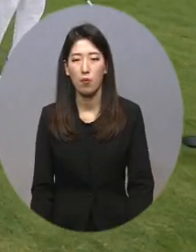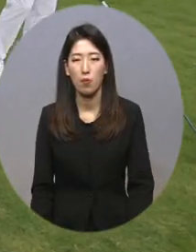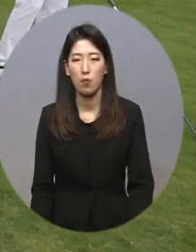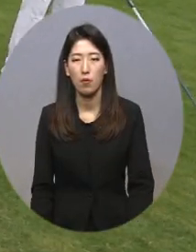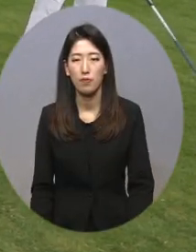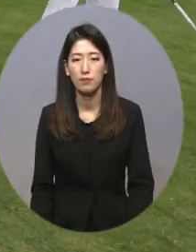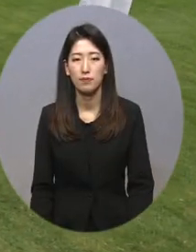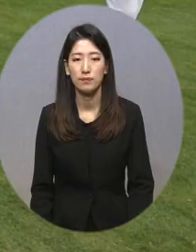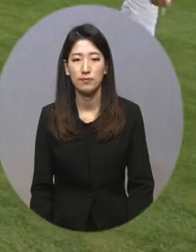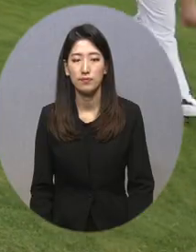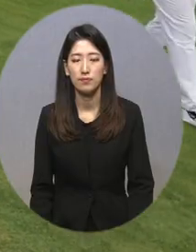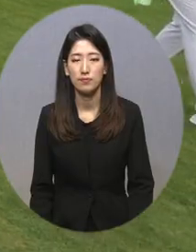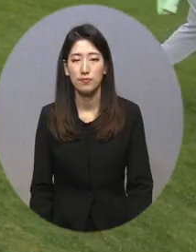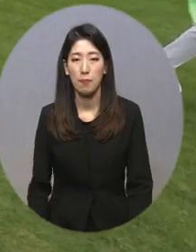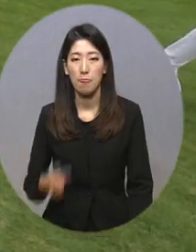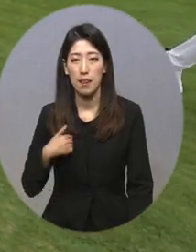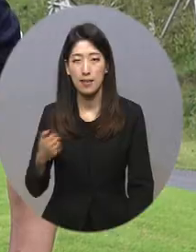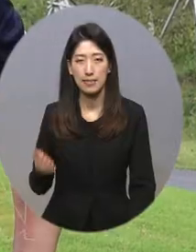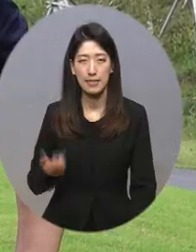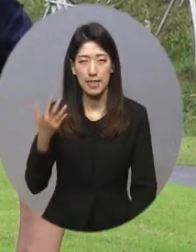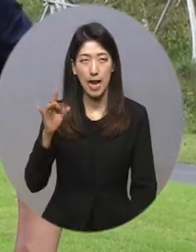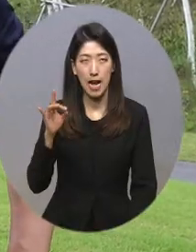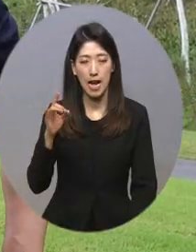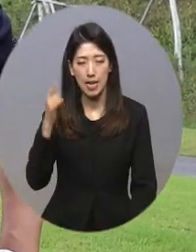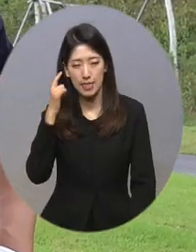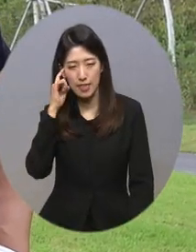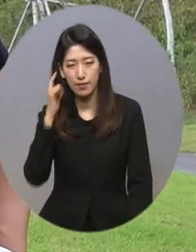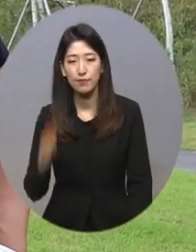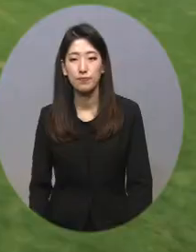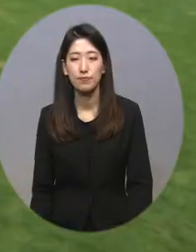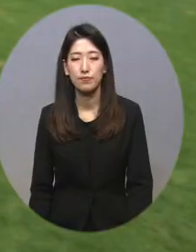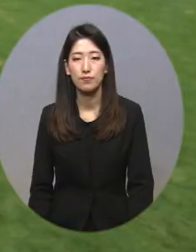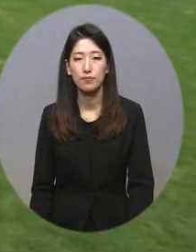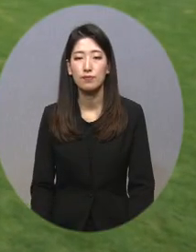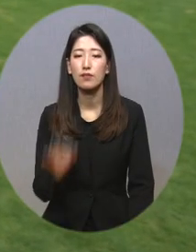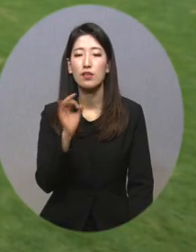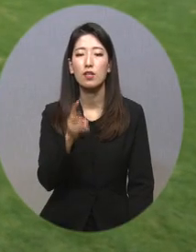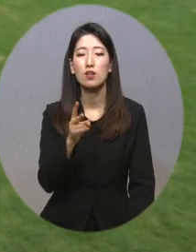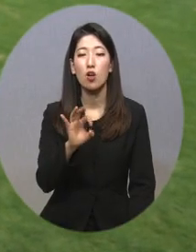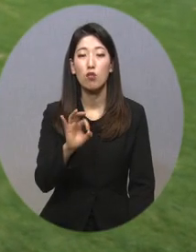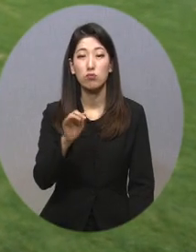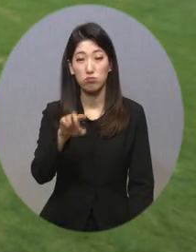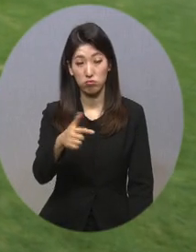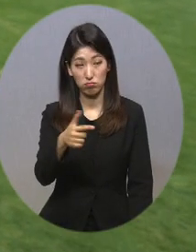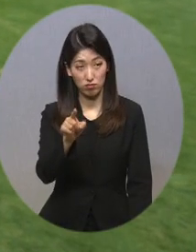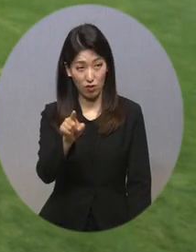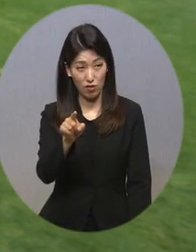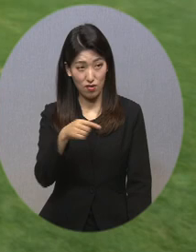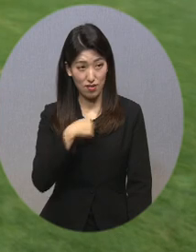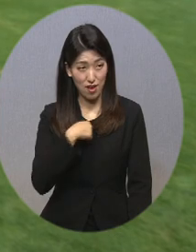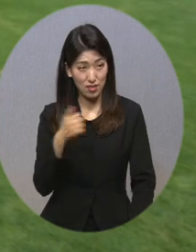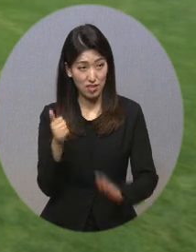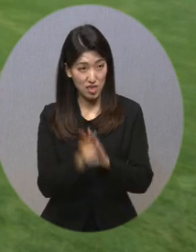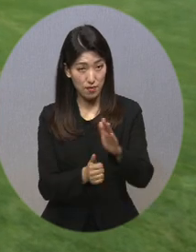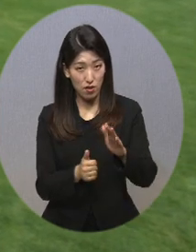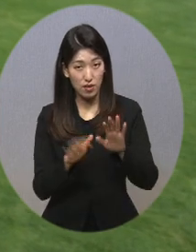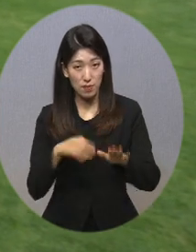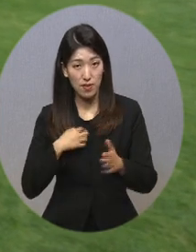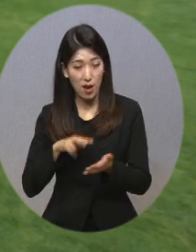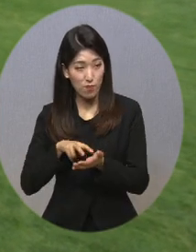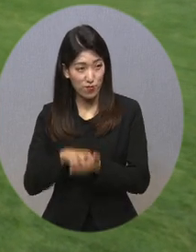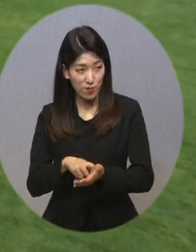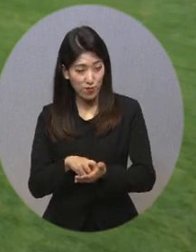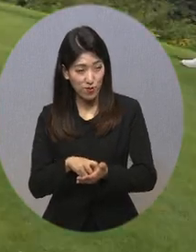살기만 하는데. 영훈아! 응? 영훈이 화이팅! 다시 붙었어. 나 여기서 지면은 그 전에 나 무릎 꿇은 거 다 소용 없는 거